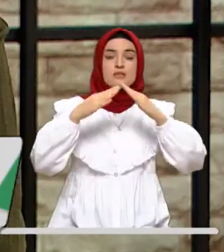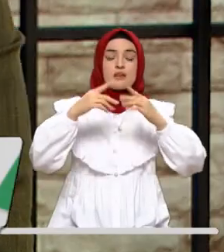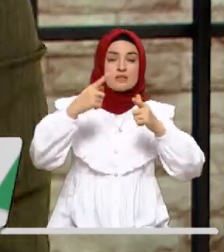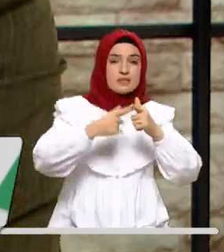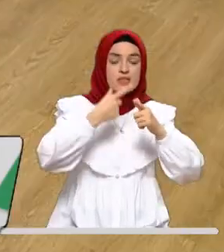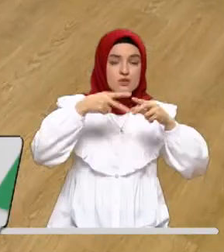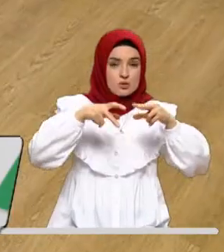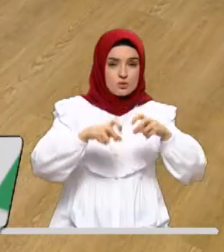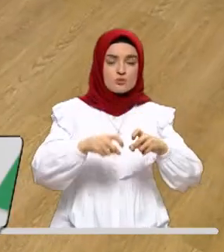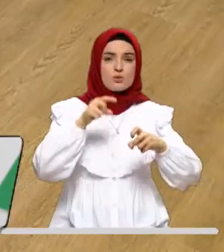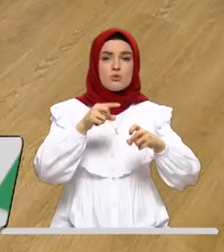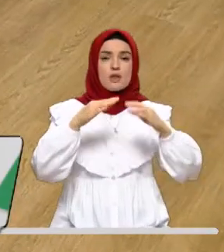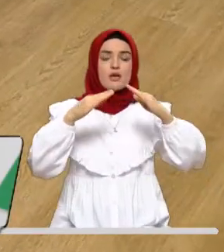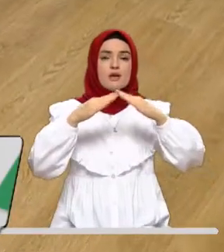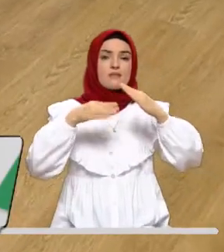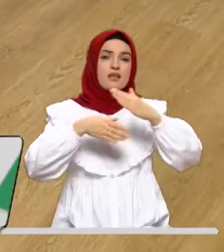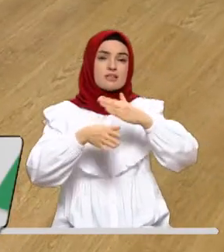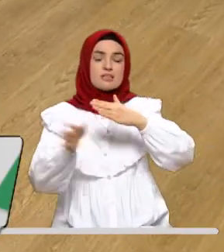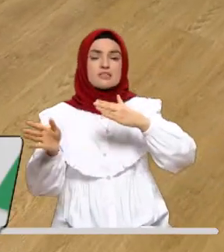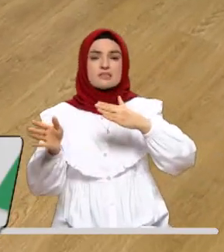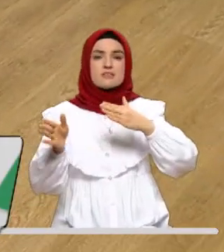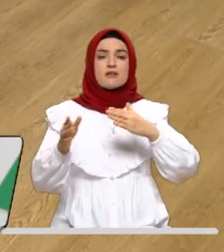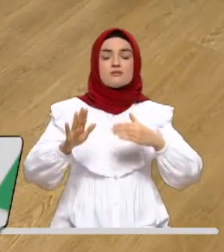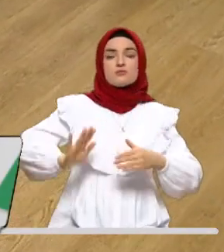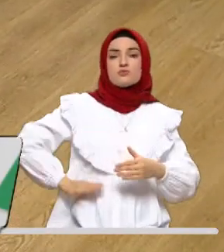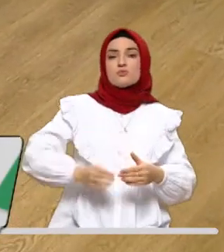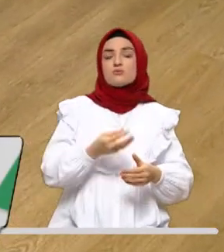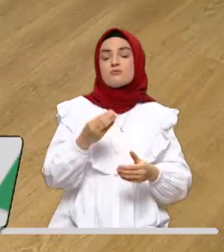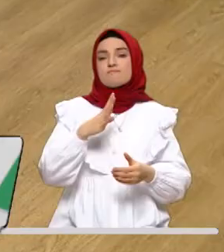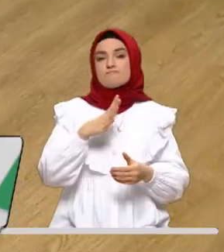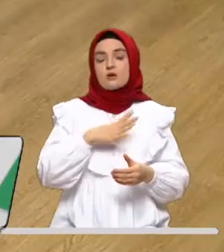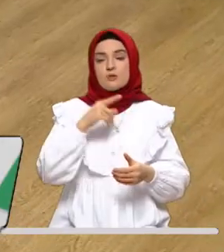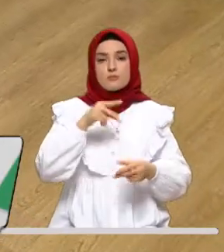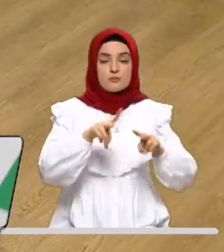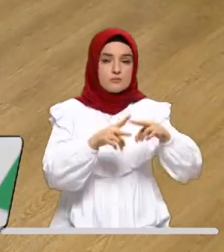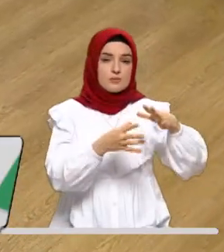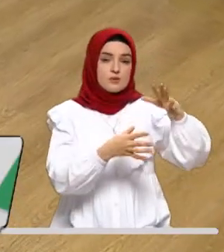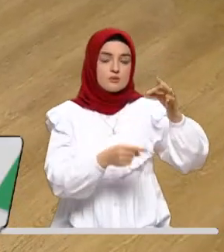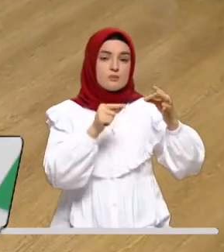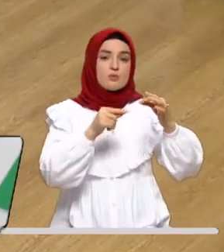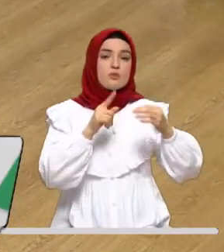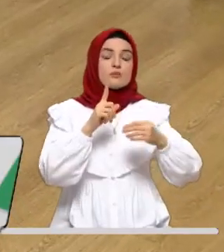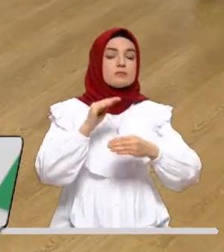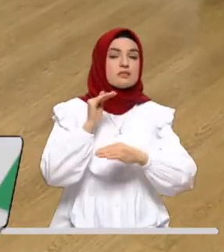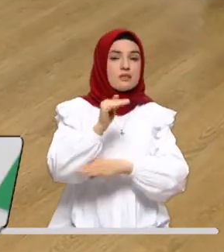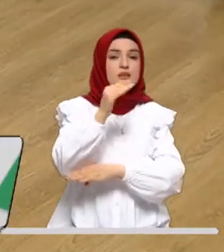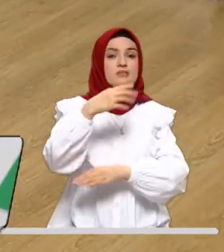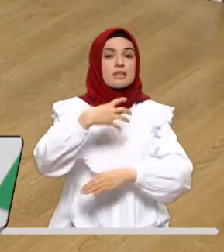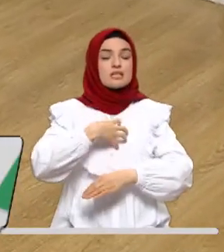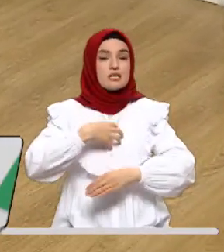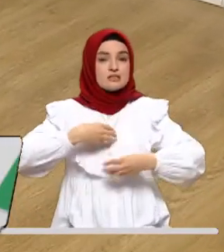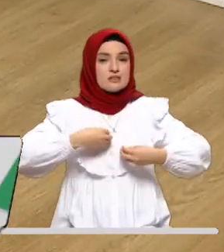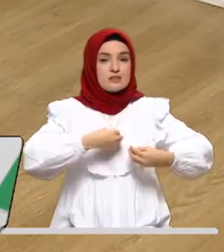zaman evde atılan, evinden atılan çocukları var. Mehmet Akif böyle bir hayatta kendini